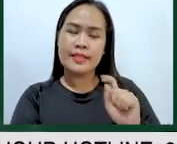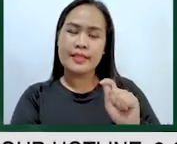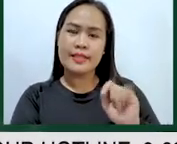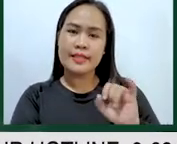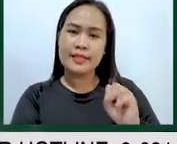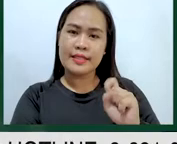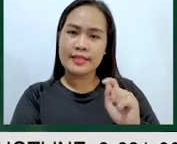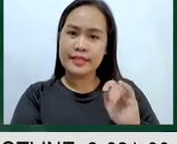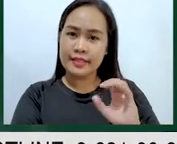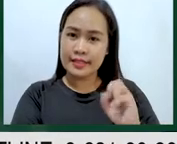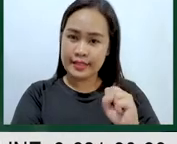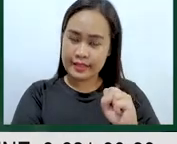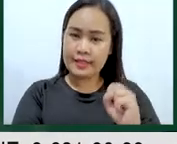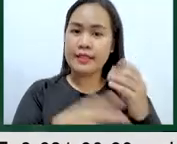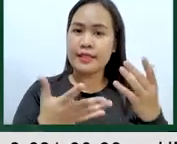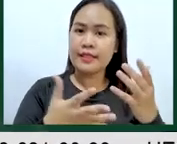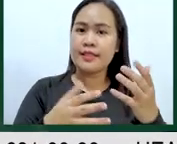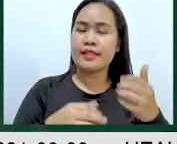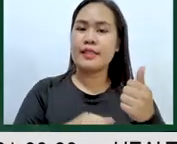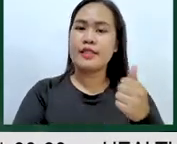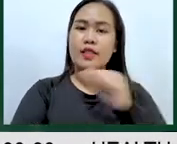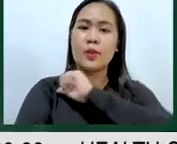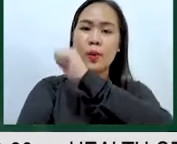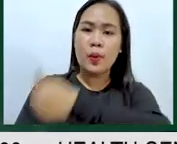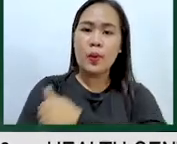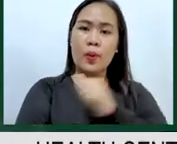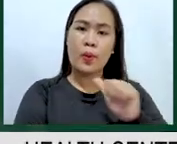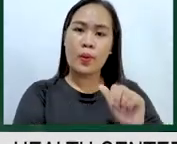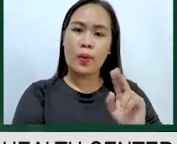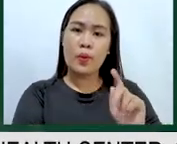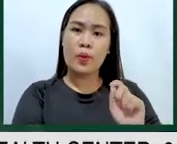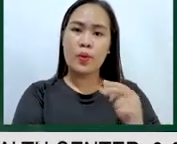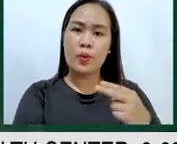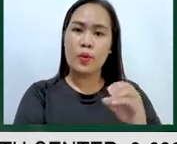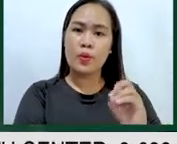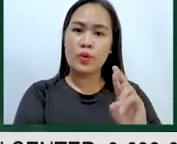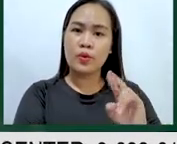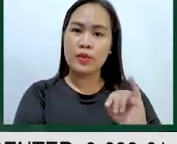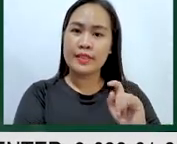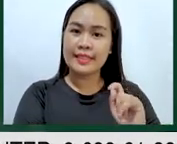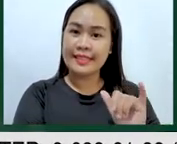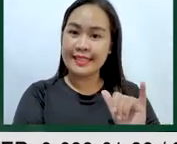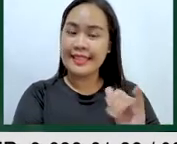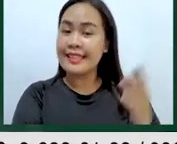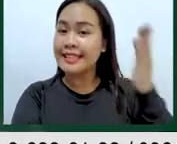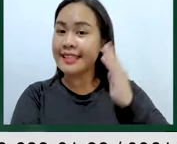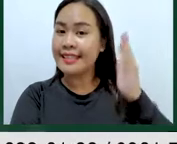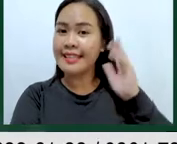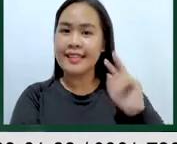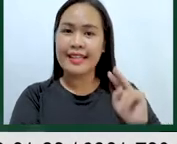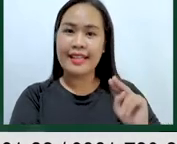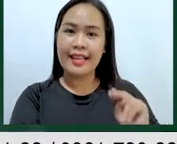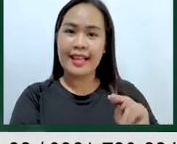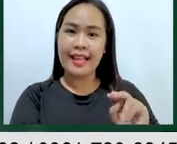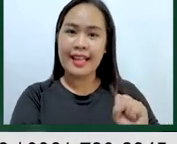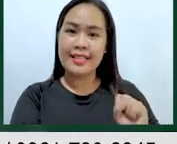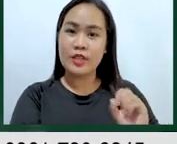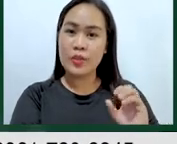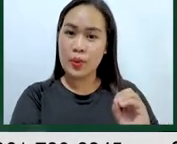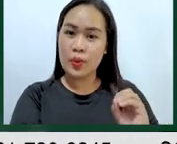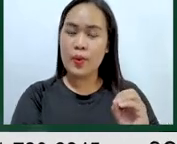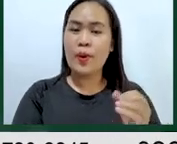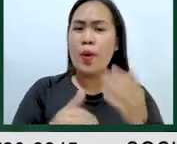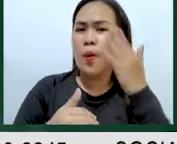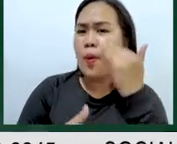ito yung dating NSO, no? NSO to dati, 'di ba, no? And mag-a-update na sila ng ating census, no, ng ating